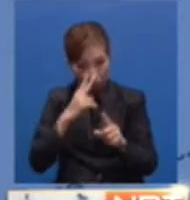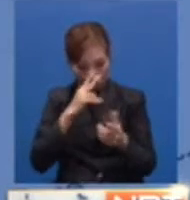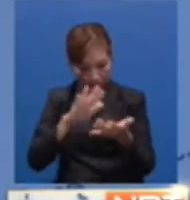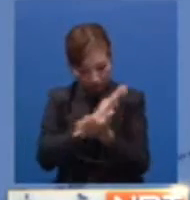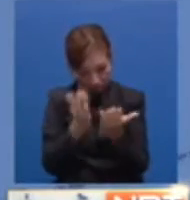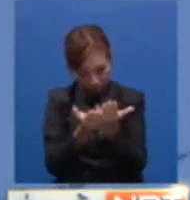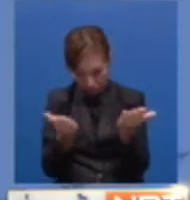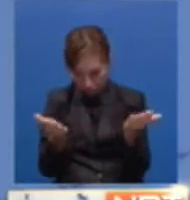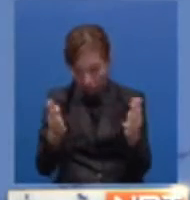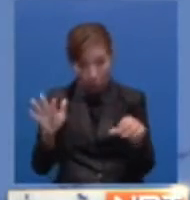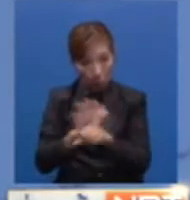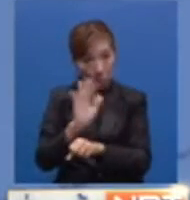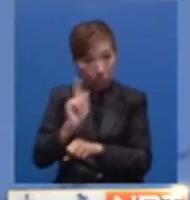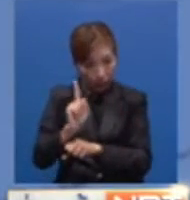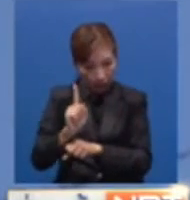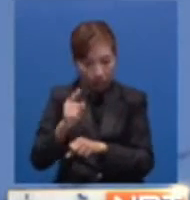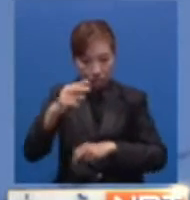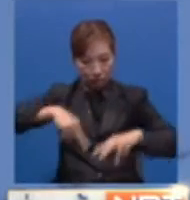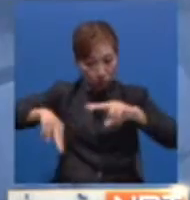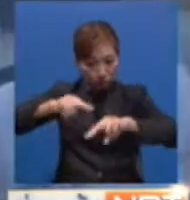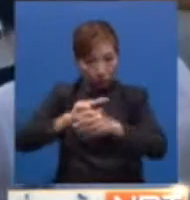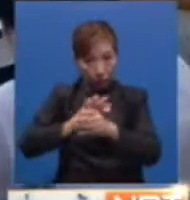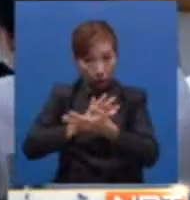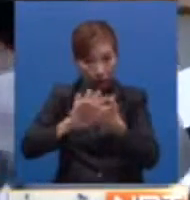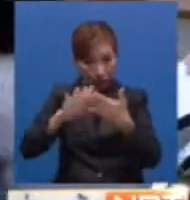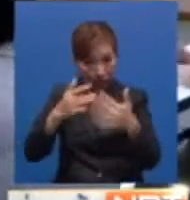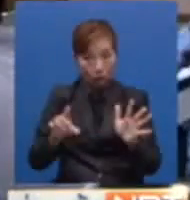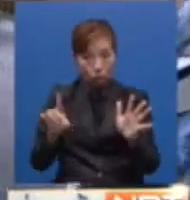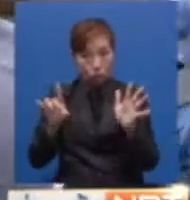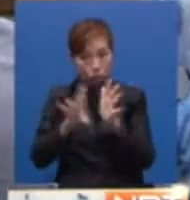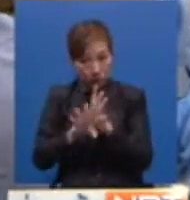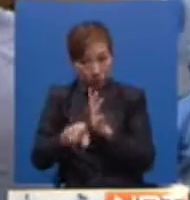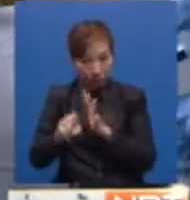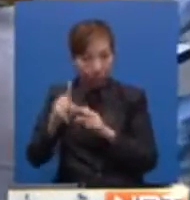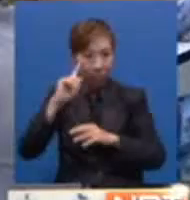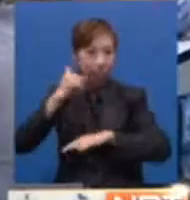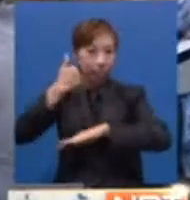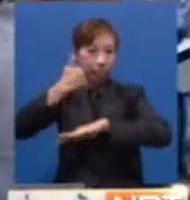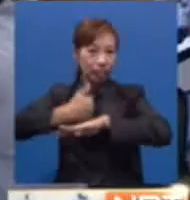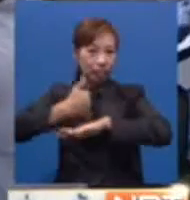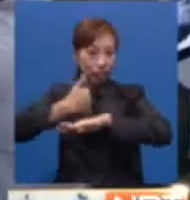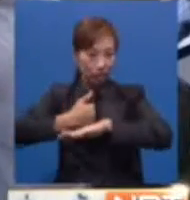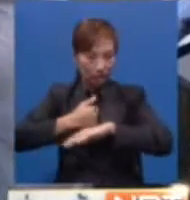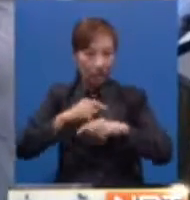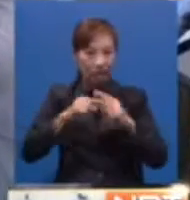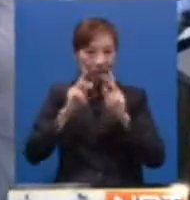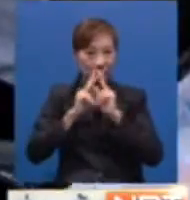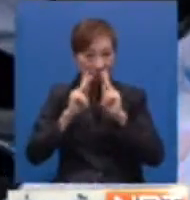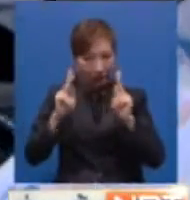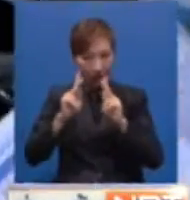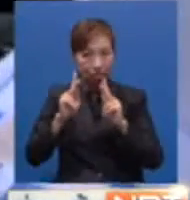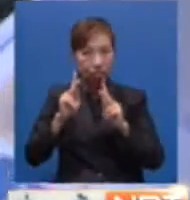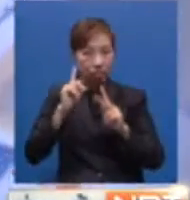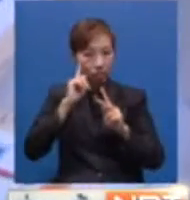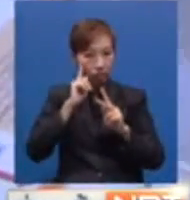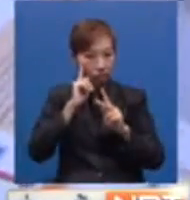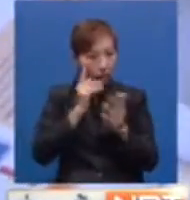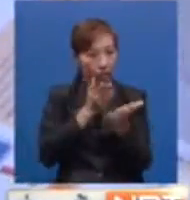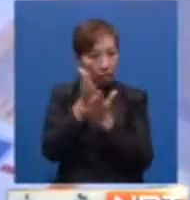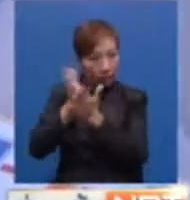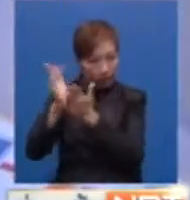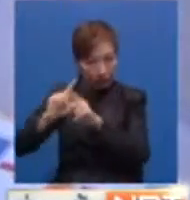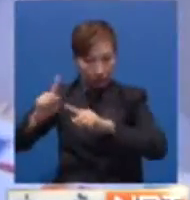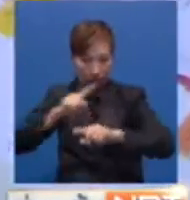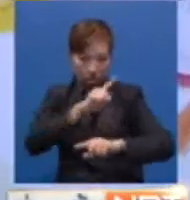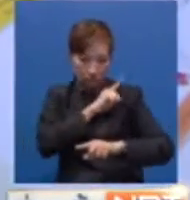และในขั้นตอนสุดท้ายที่ถือว่าเป็นการตรวจเอกสารทั้งหมดโดยผู้อำนวยการกรรมการสรรหาสปชแต่ละด้านจะเป็นผู้ตรวจทาน